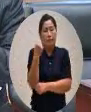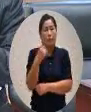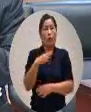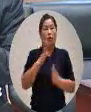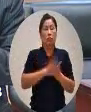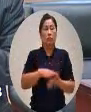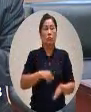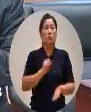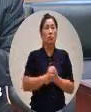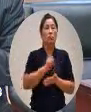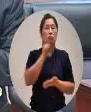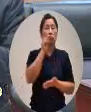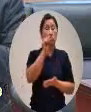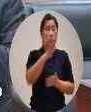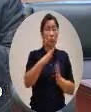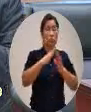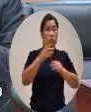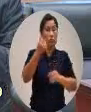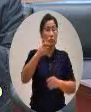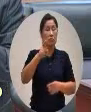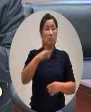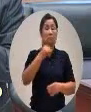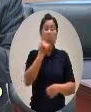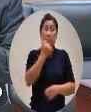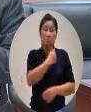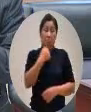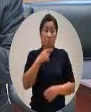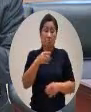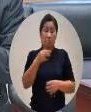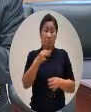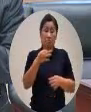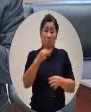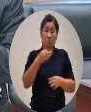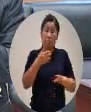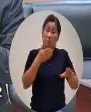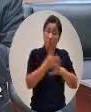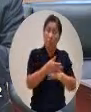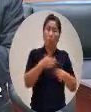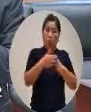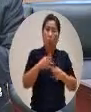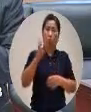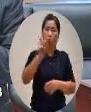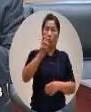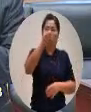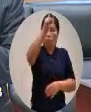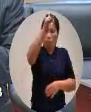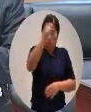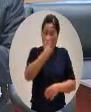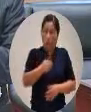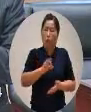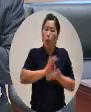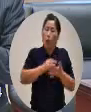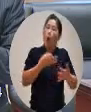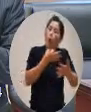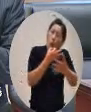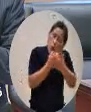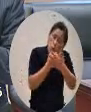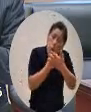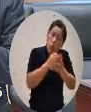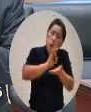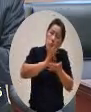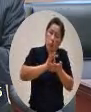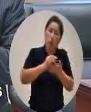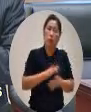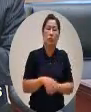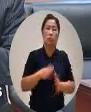將來這個經費通過可能是30億但是30億真的是要用在刀口上所以我這裡要